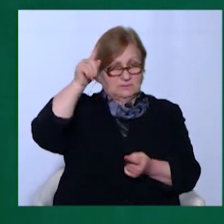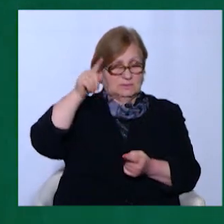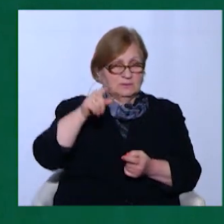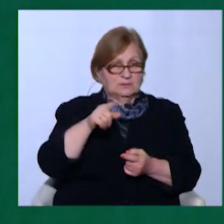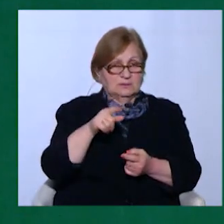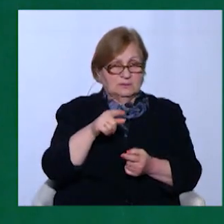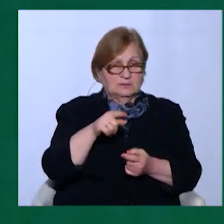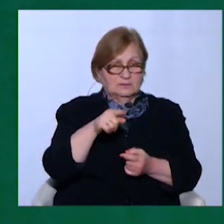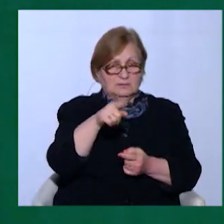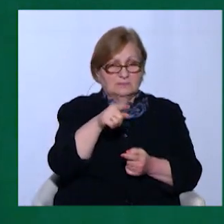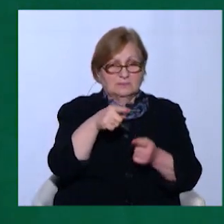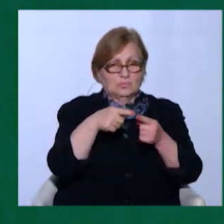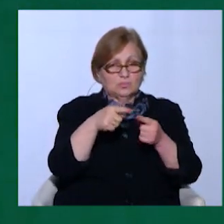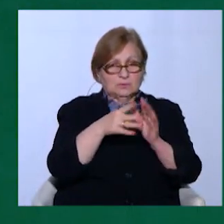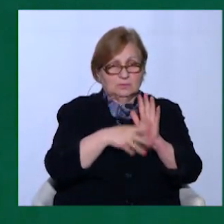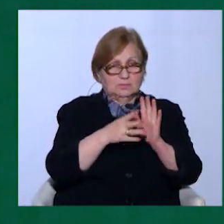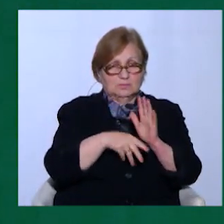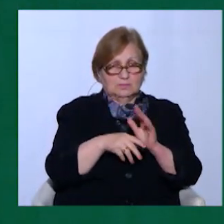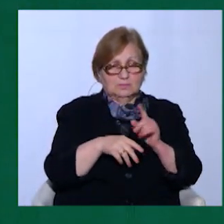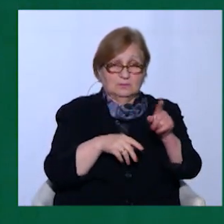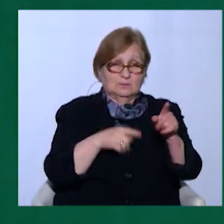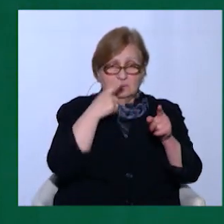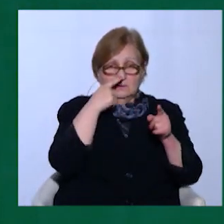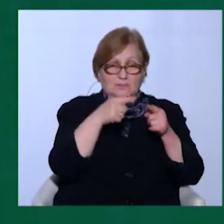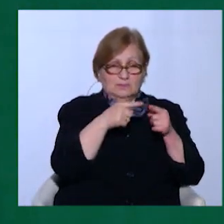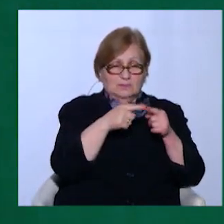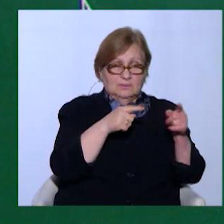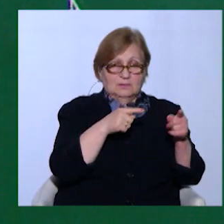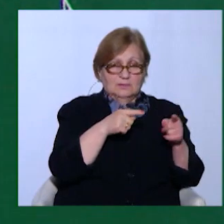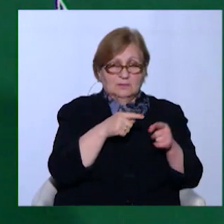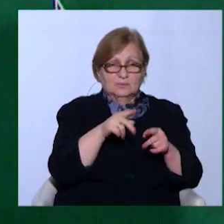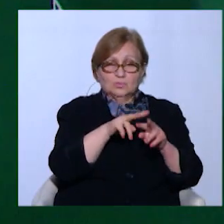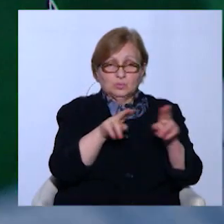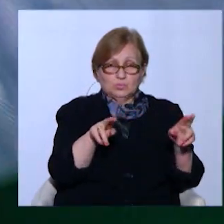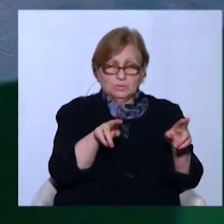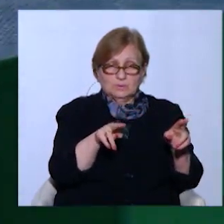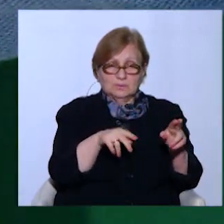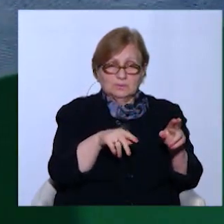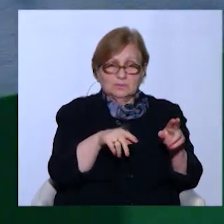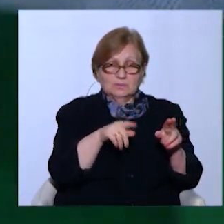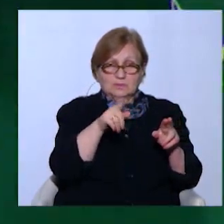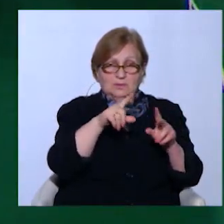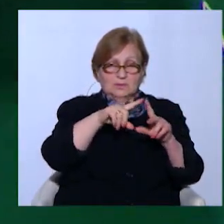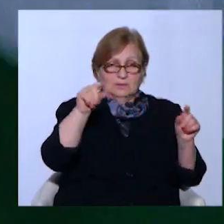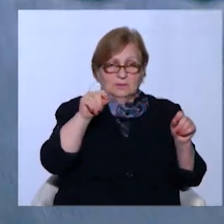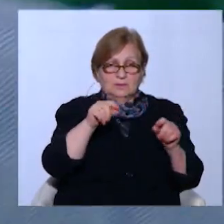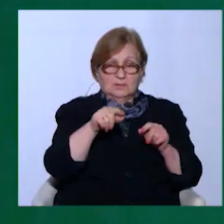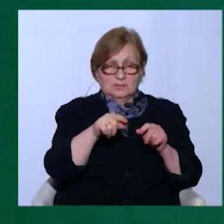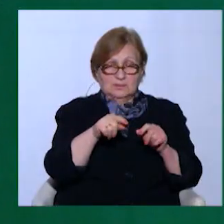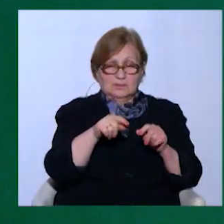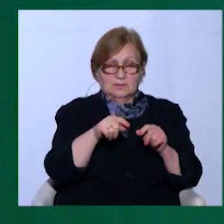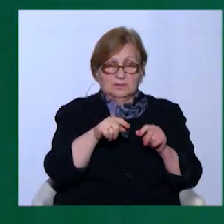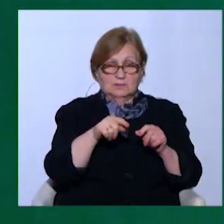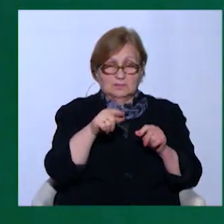აქ გვაქვს მართი კუთხე და აი აქ კუთხეები ტოლია. ესე იგი, გამოდის რომ სამკუთხედი AB,